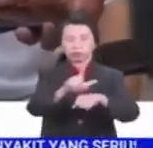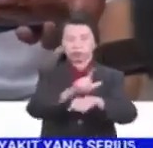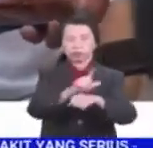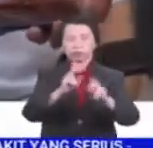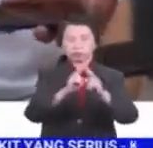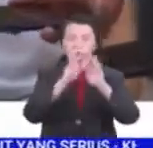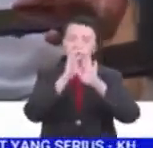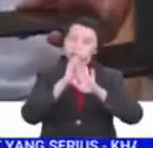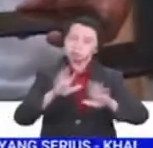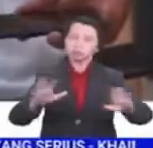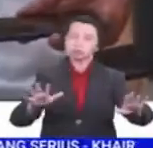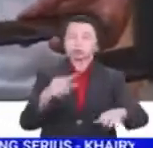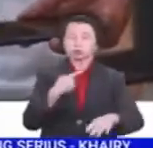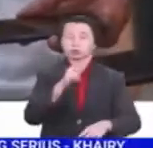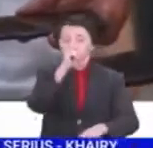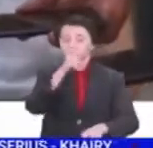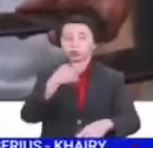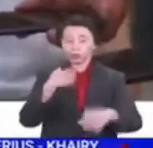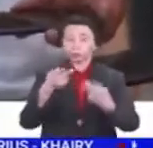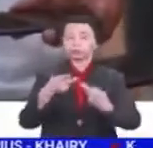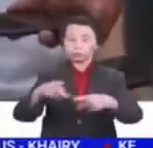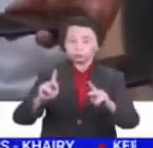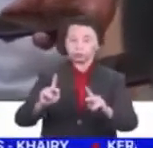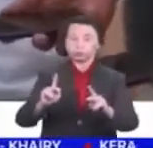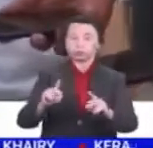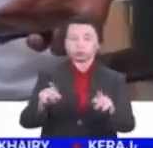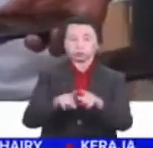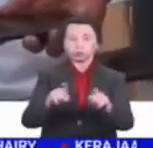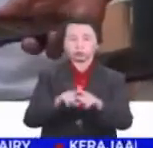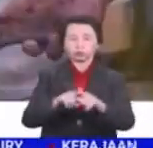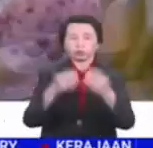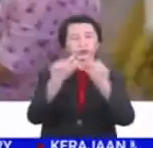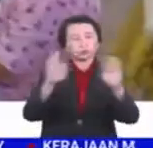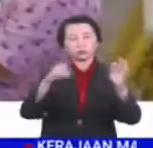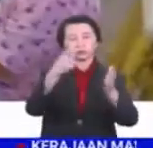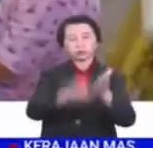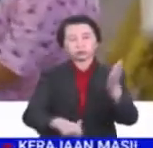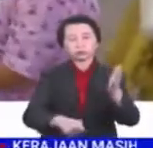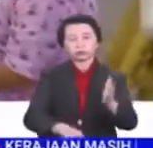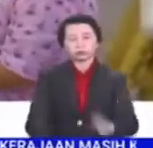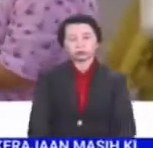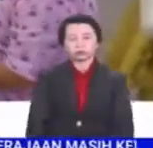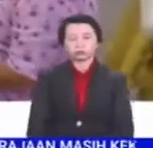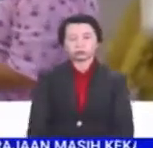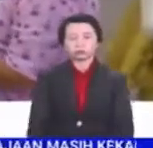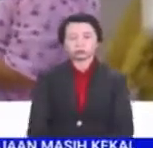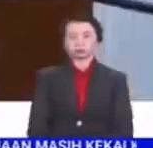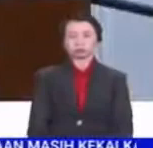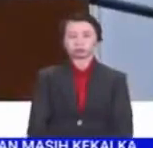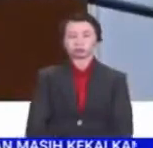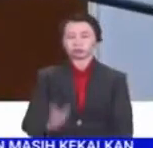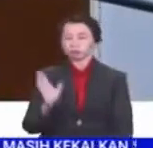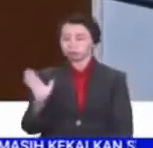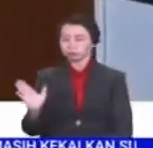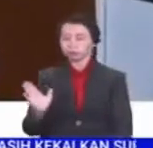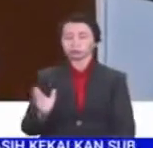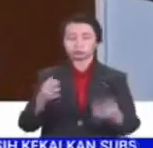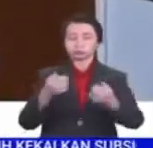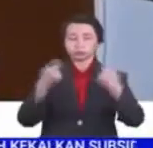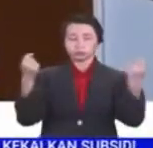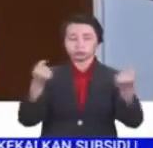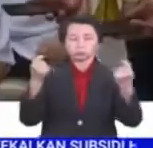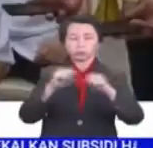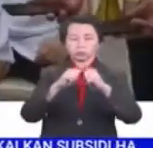sangat sepi dan kita sebenarnya mempunyai pancake sebagai Jeffrey Allen beliau terdahulu